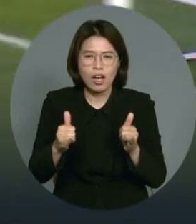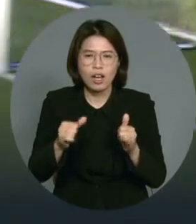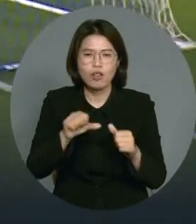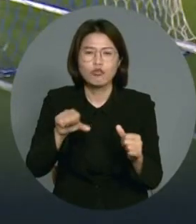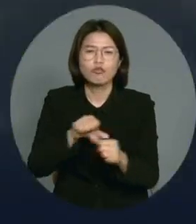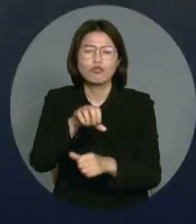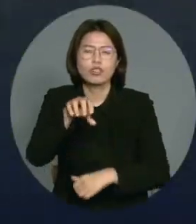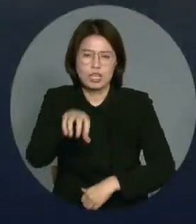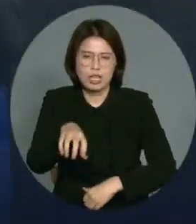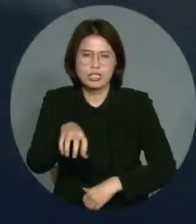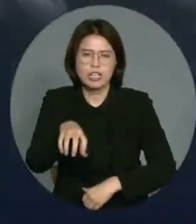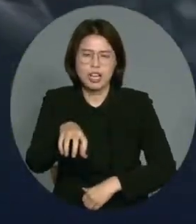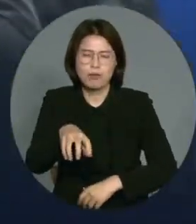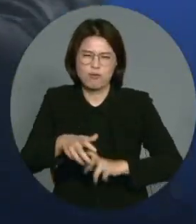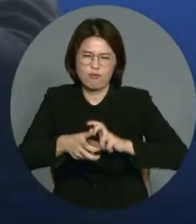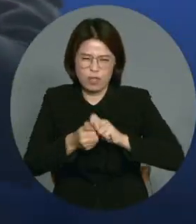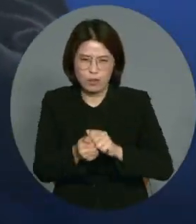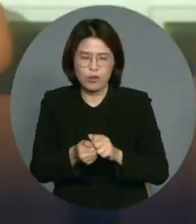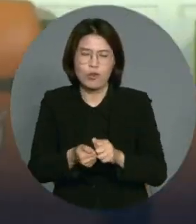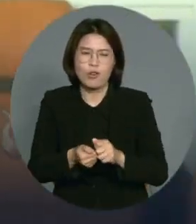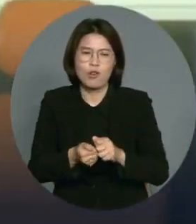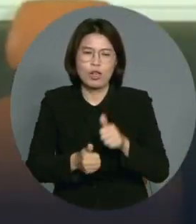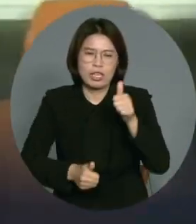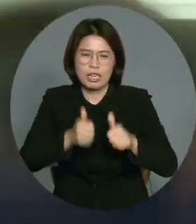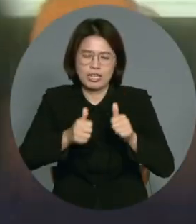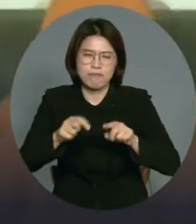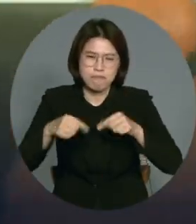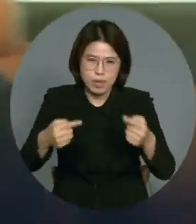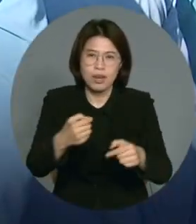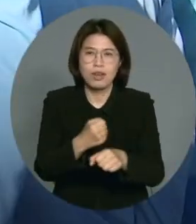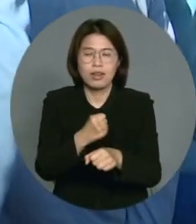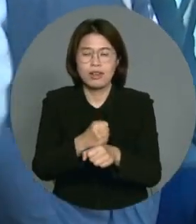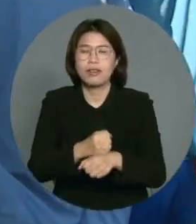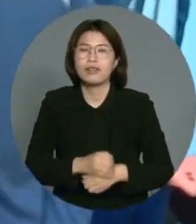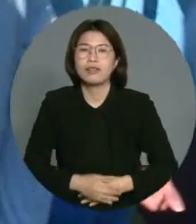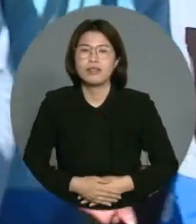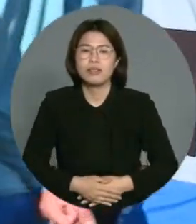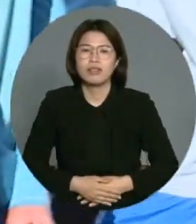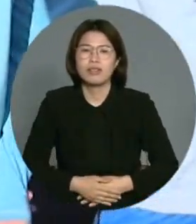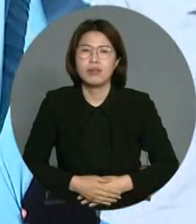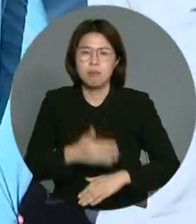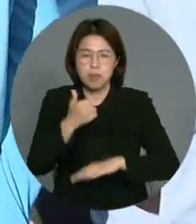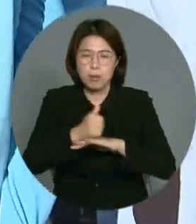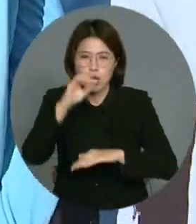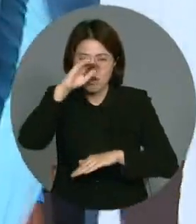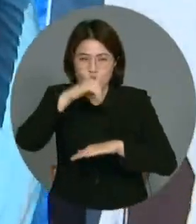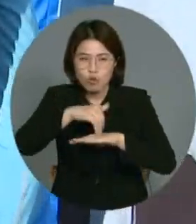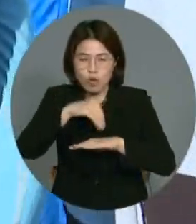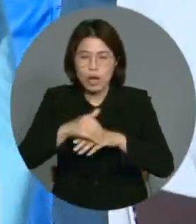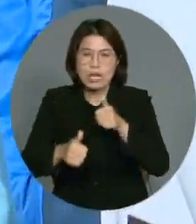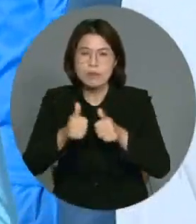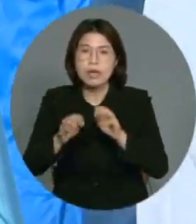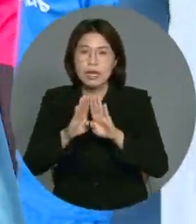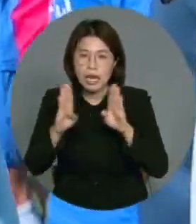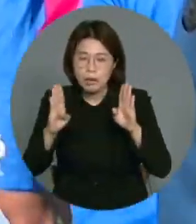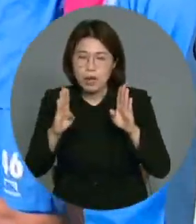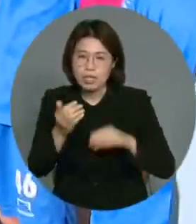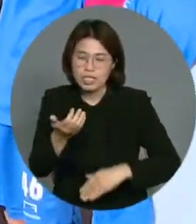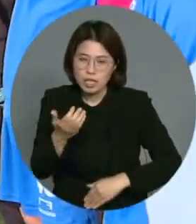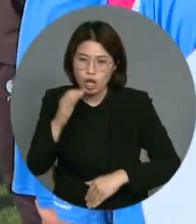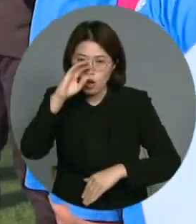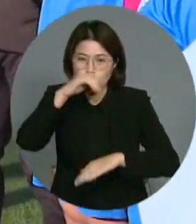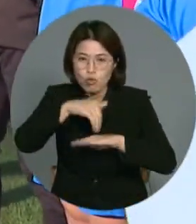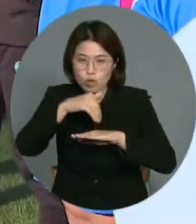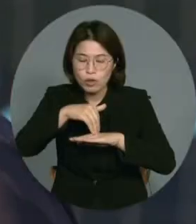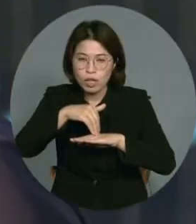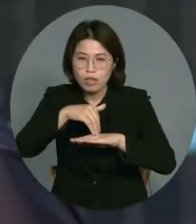운동장에서 한번 죽겠습니다. 매 경기 죽을 각오로 한번 뛰어보겠습니다. 마무리 훈련과 시즌 개막을 앞둔 전지훈련에서 얼마만큼